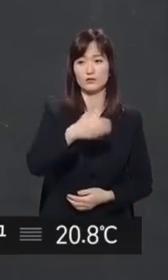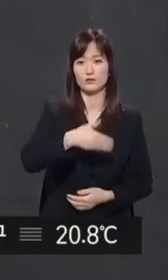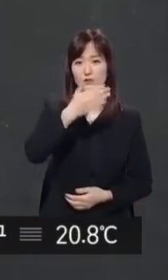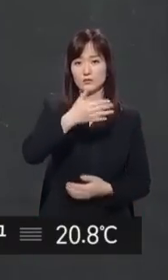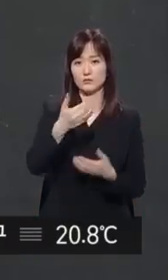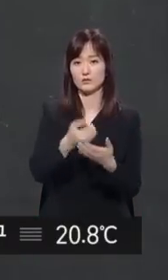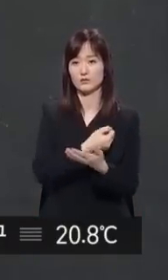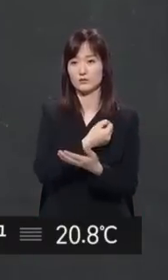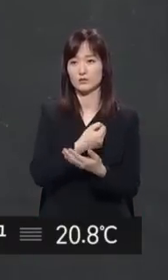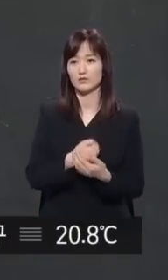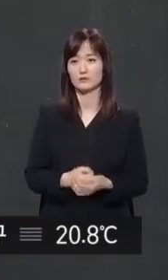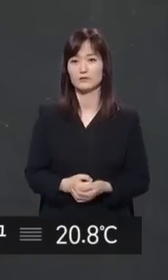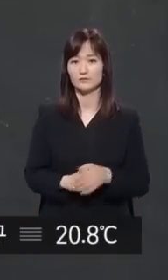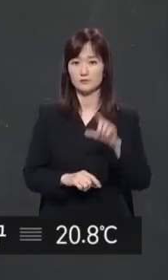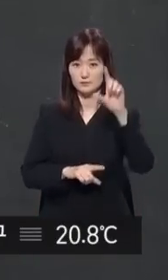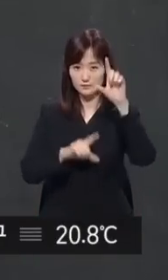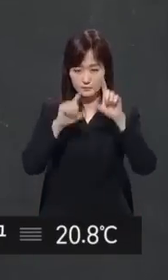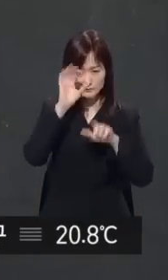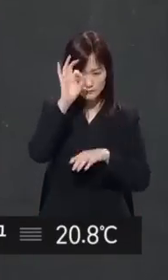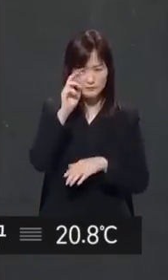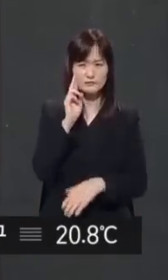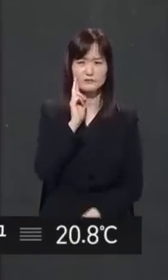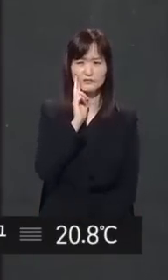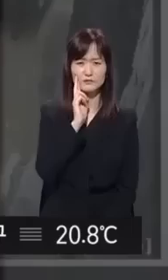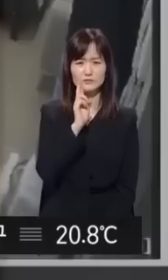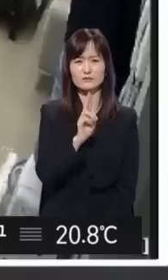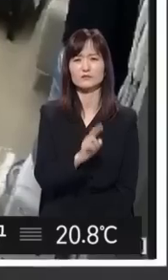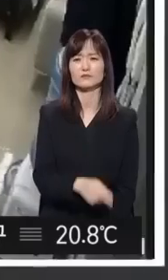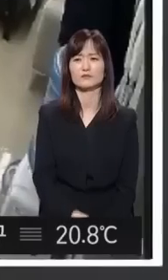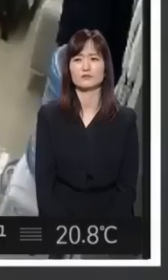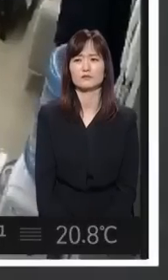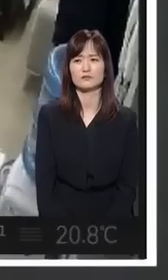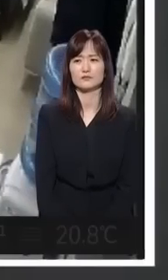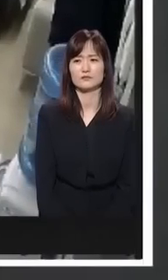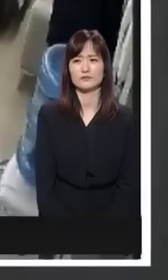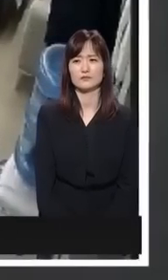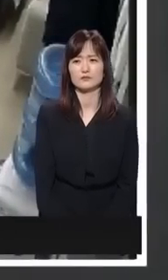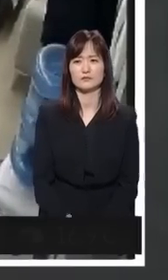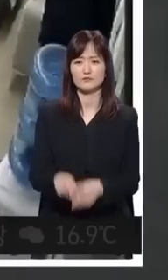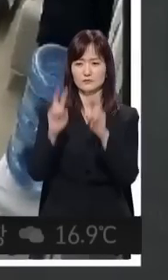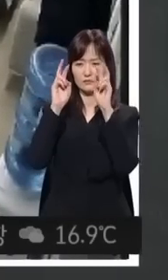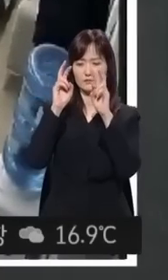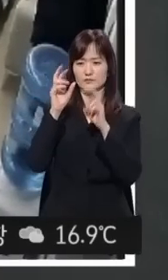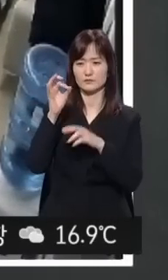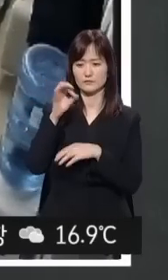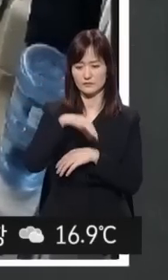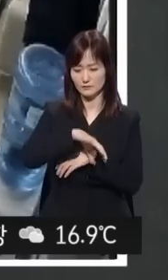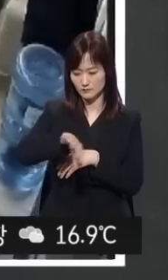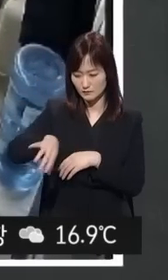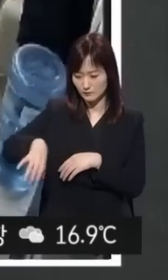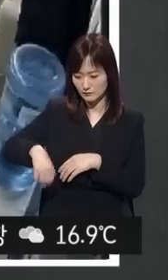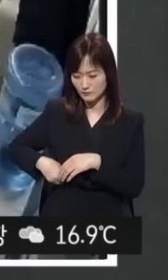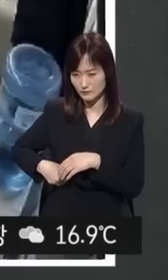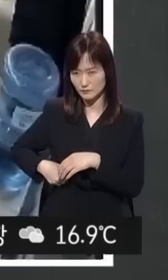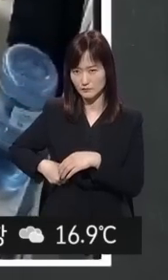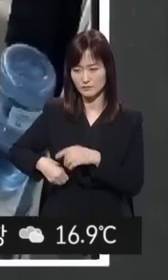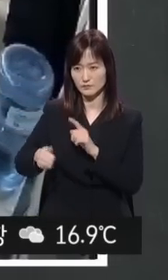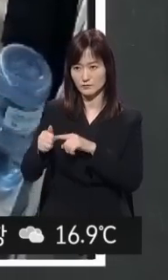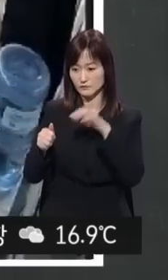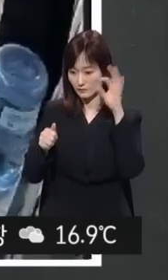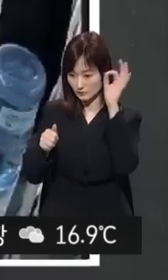하는데요 사실 그런 장면들을 보면 굉장히 좀 심각한 상황입니다 회삿돈을 가져간 직원을 못 찾으면 너